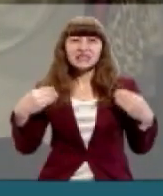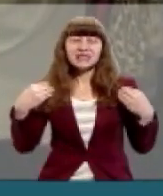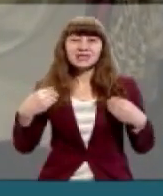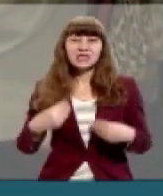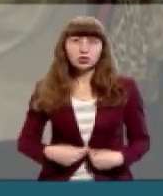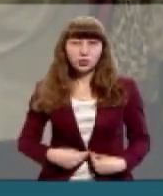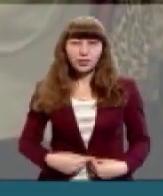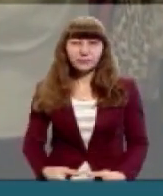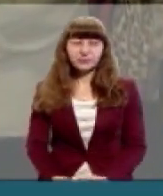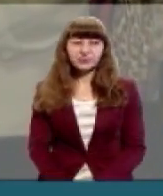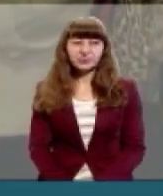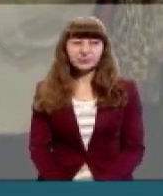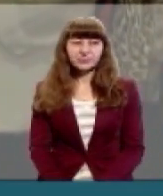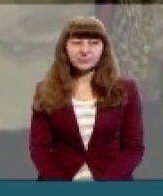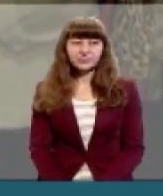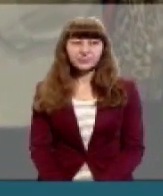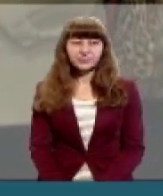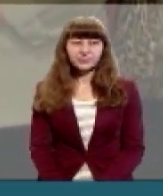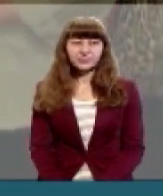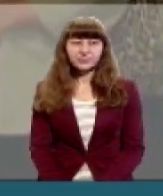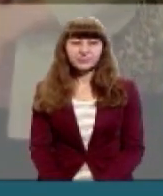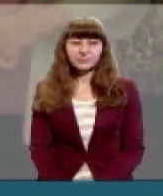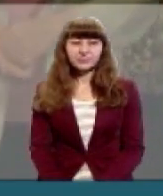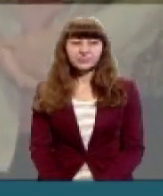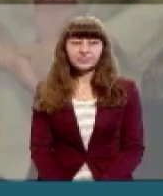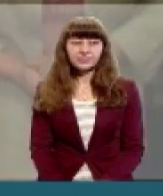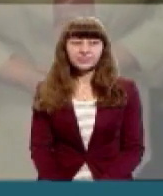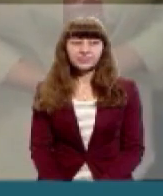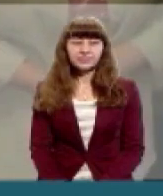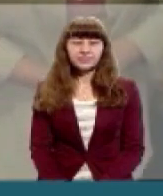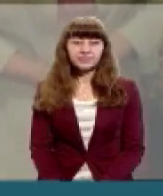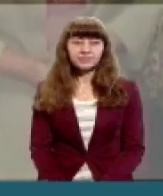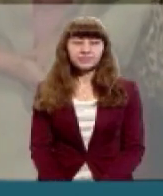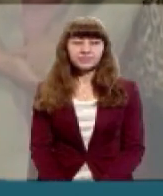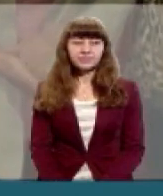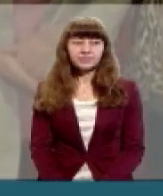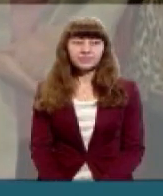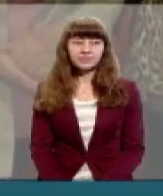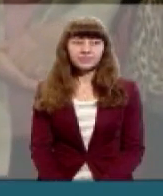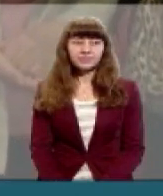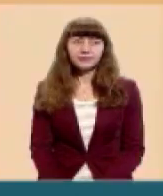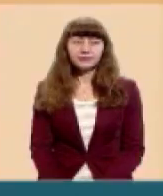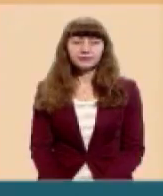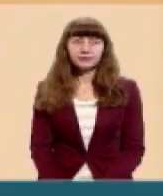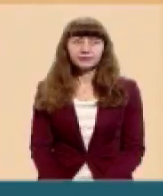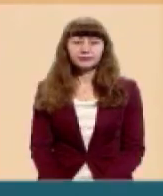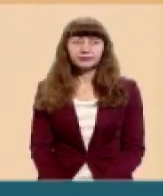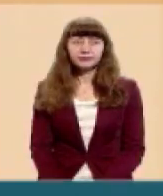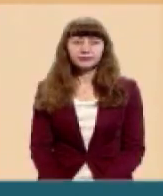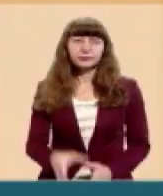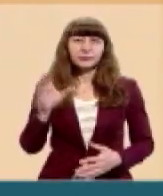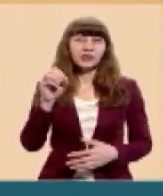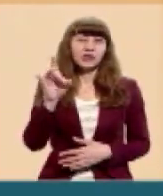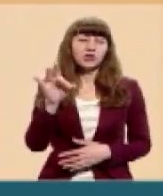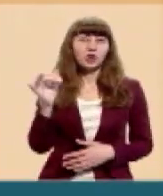енді бүкіл театрдың осы ашылғалы бері 2000 жылы ашылсақ сол жақтағы костюмдардың бәрі осы жерде. Ернұр Дүйсенов